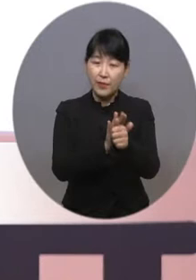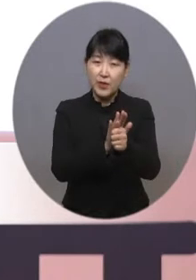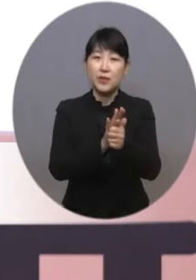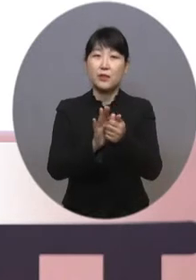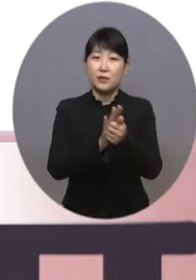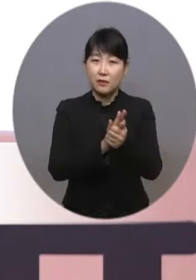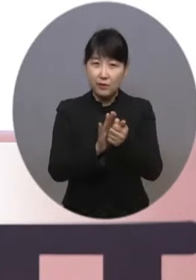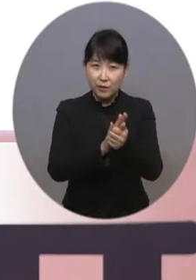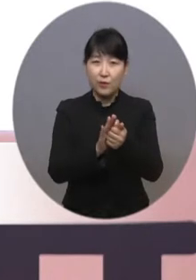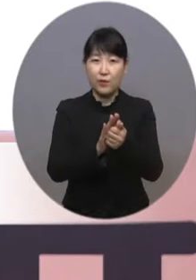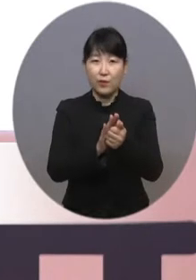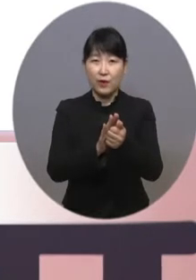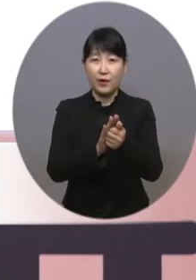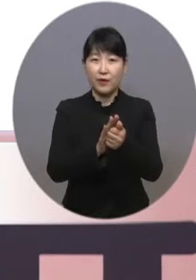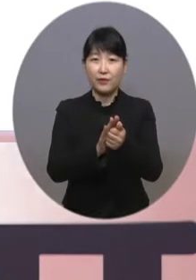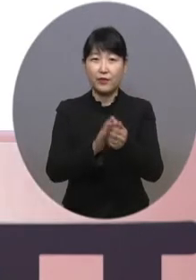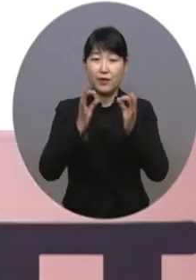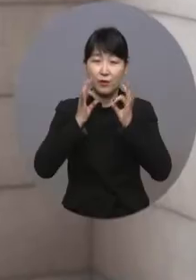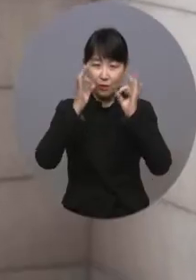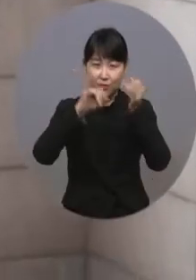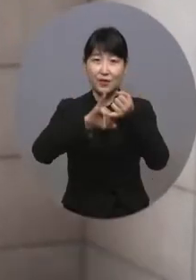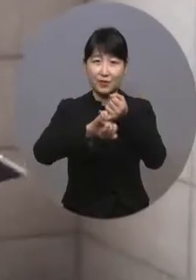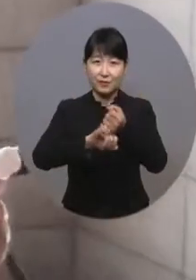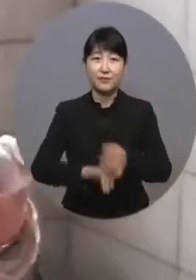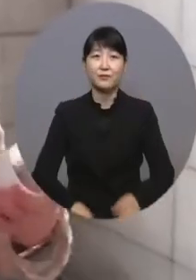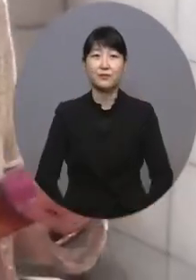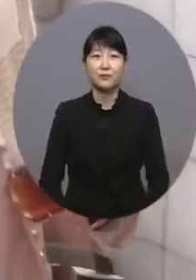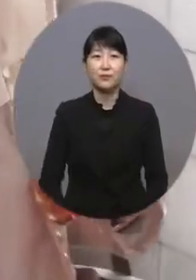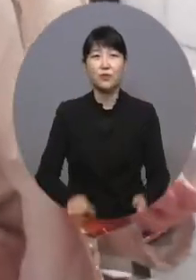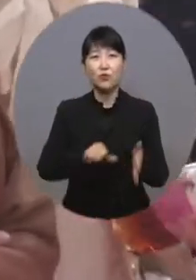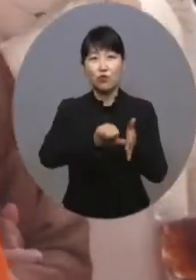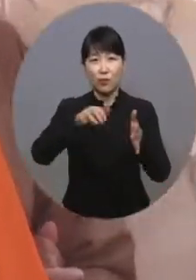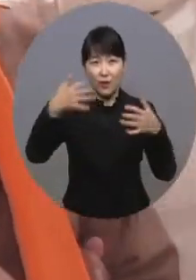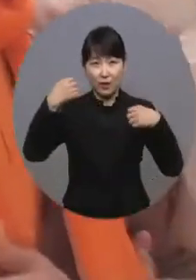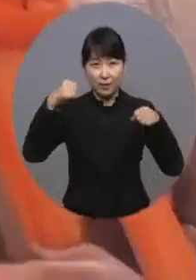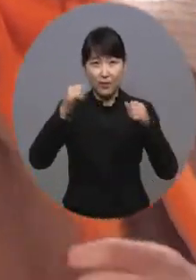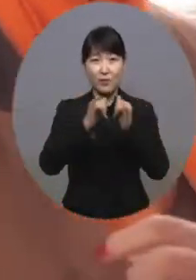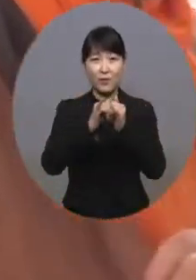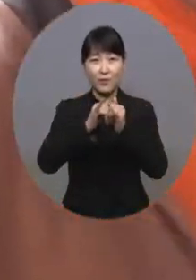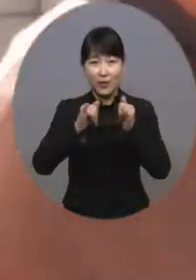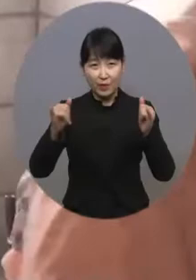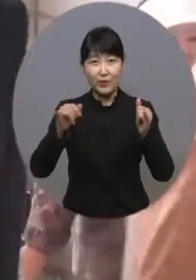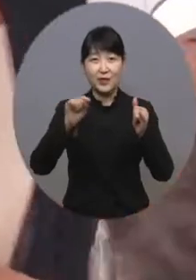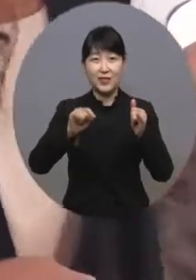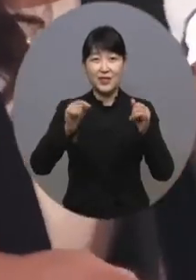그 지원도 아끼지 않도록 하겠습니다. 유명 배우들이 의미 있는 행사를